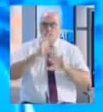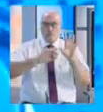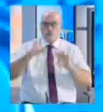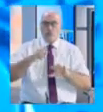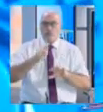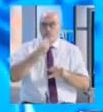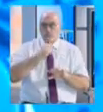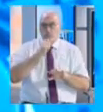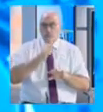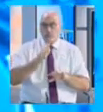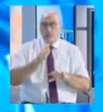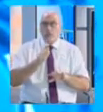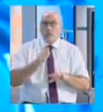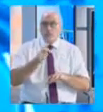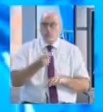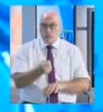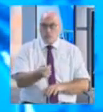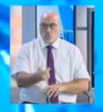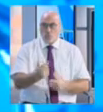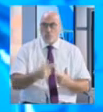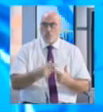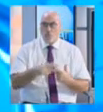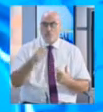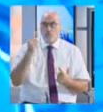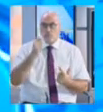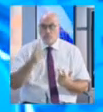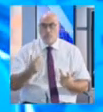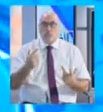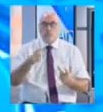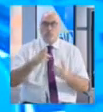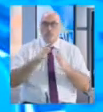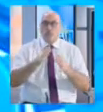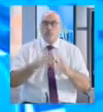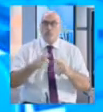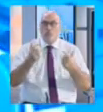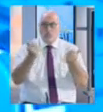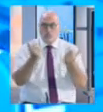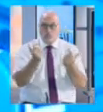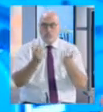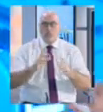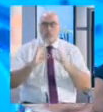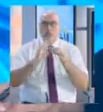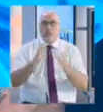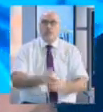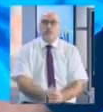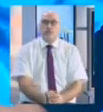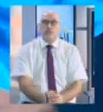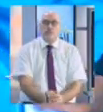مؤكدا أنه سيتم إشراك فعاليات المجتمع المدني في عملية إحصائهم. محمد زمولي.